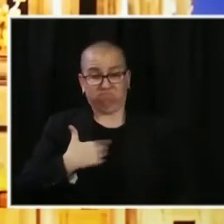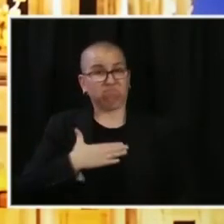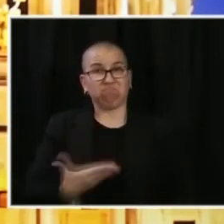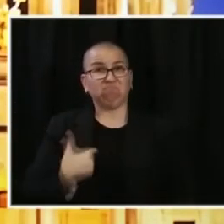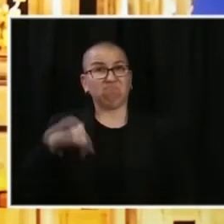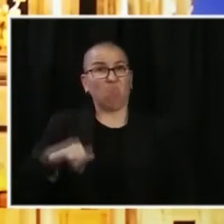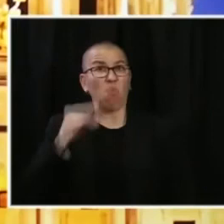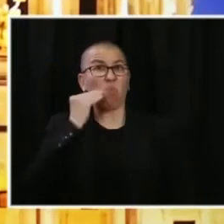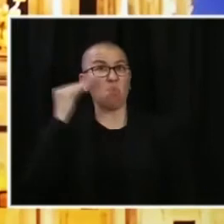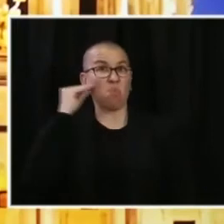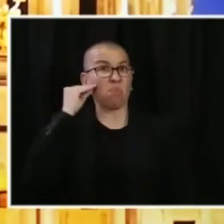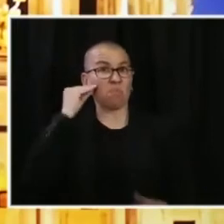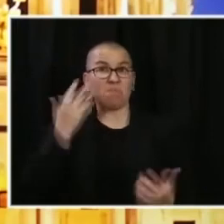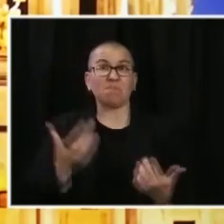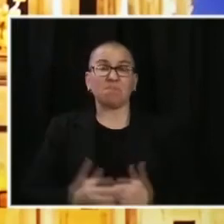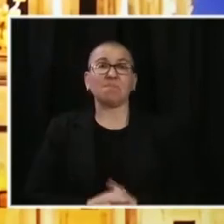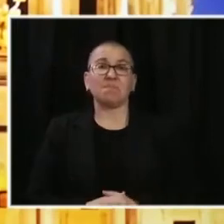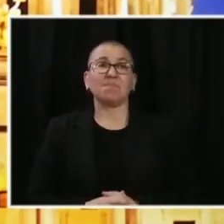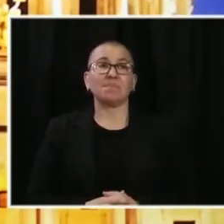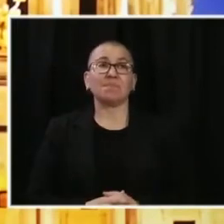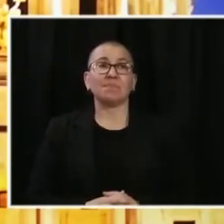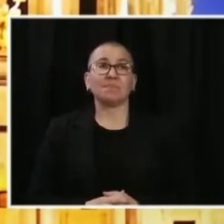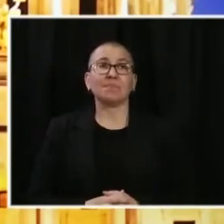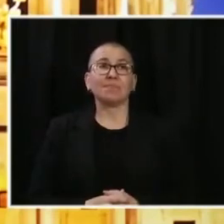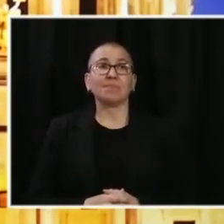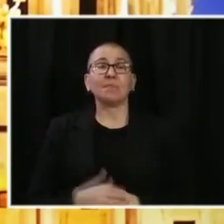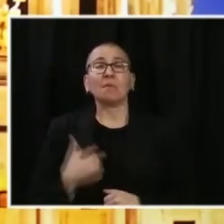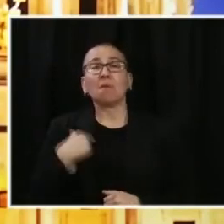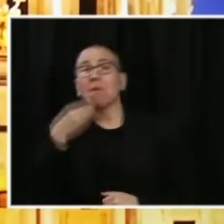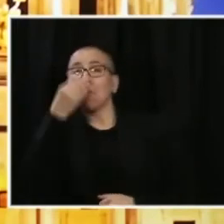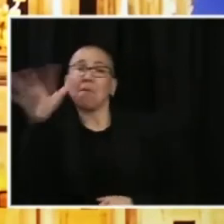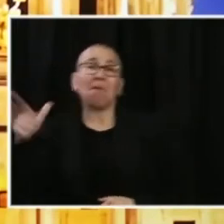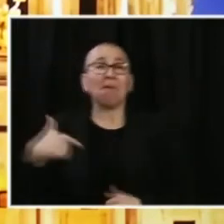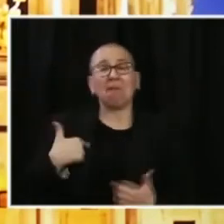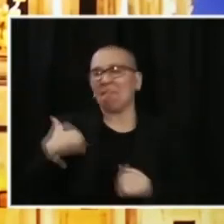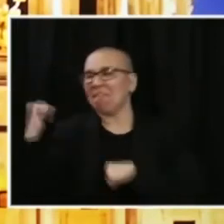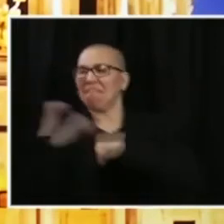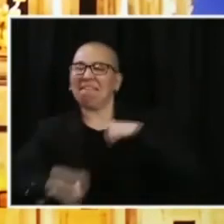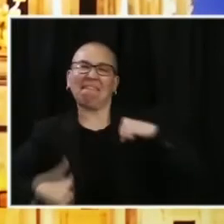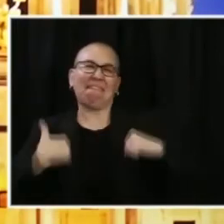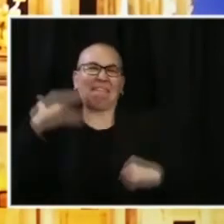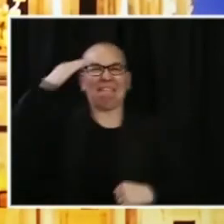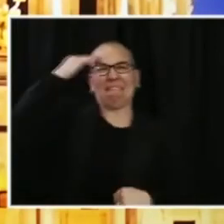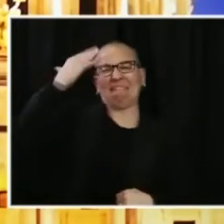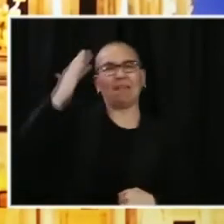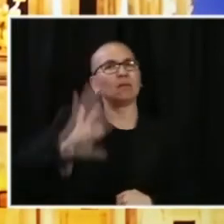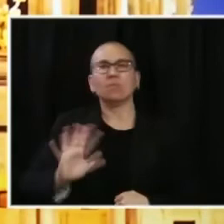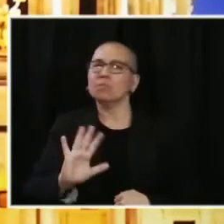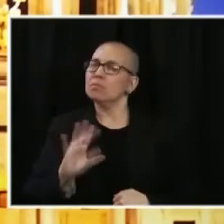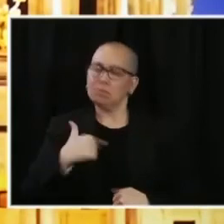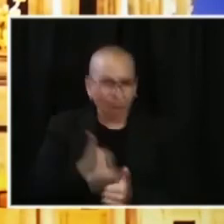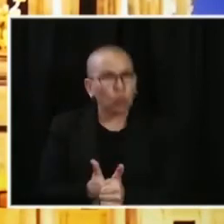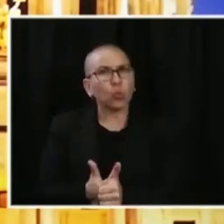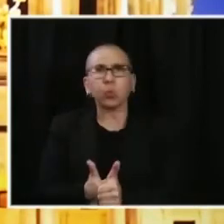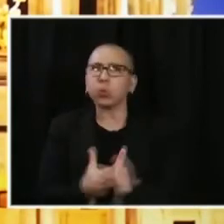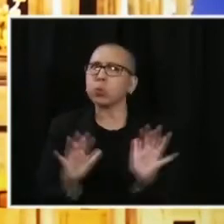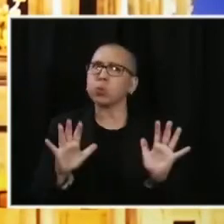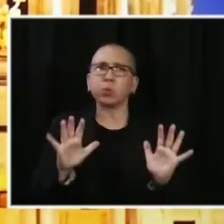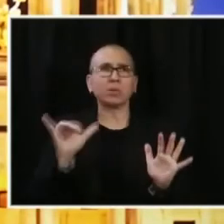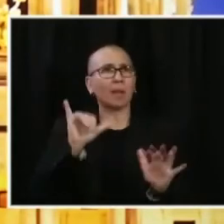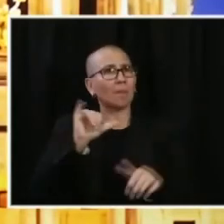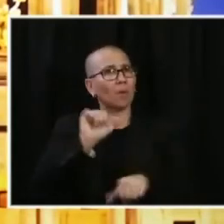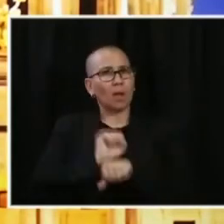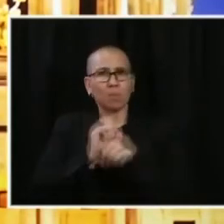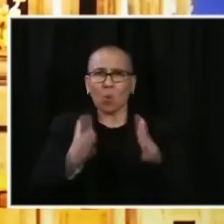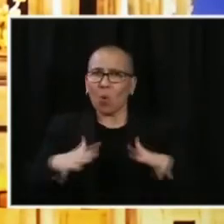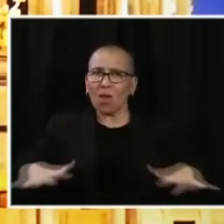nó là giờ chủ tàu nhớ từ hồi trẻ à bây giờ chủ tàu lỏng biết hồi kể biết là một uo lửa lại à cho nên họ tại tổ sao hầu